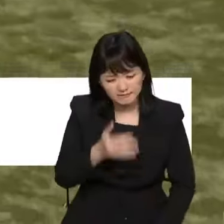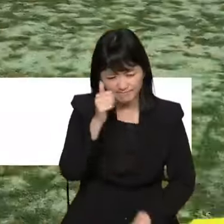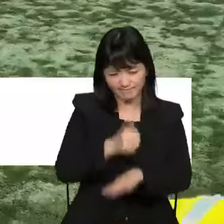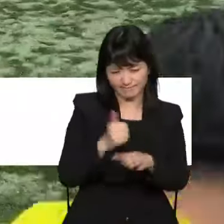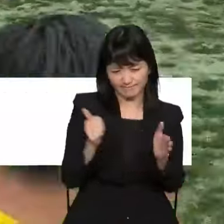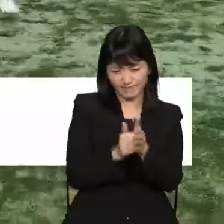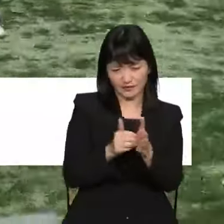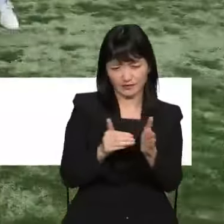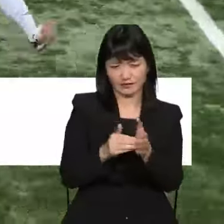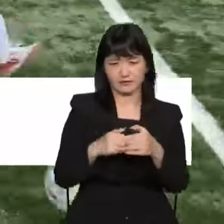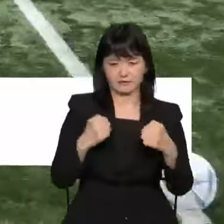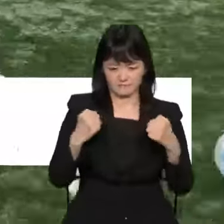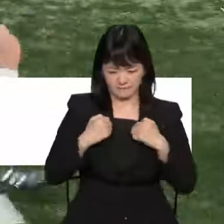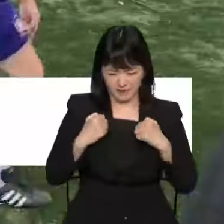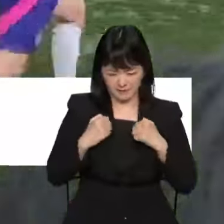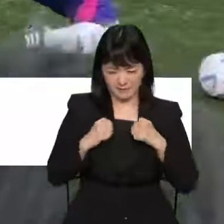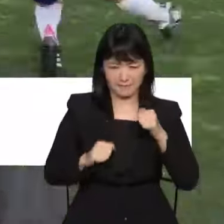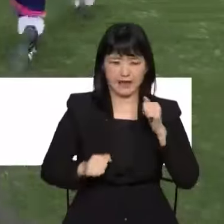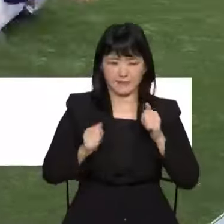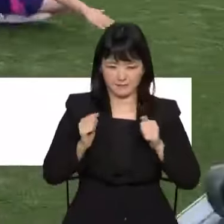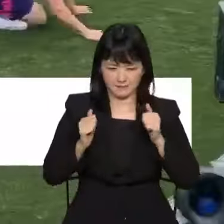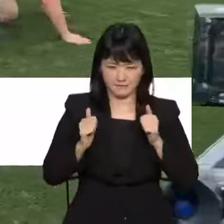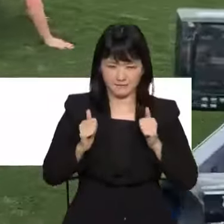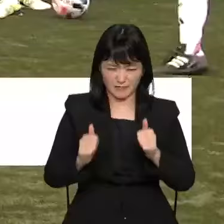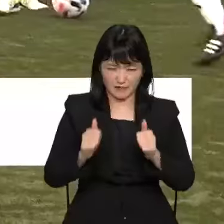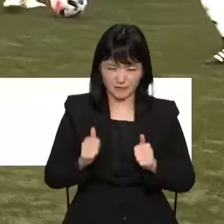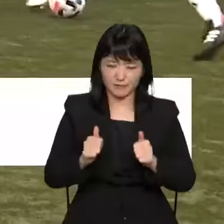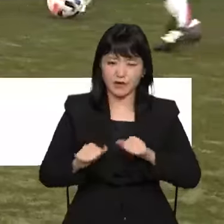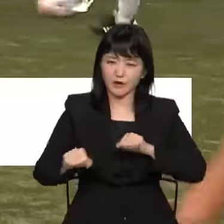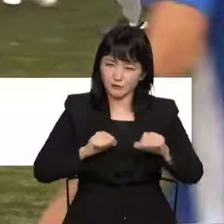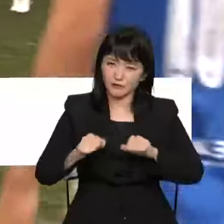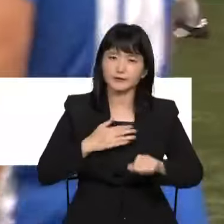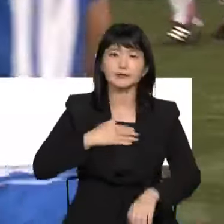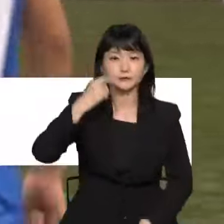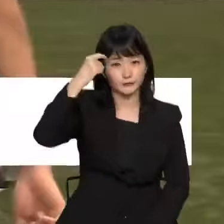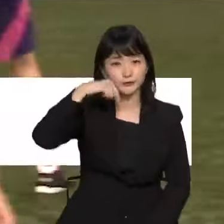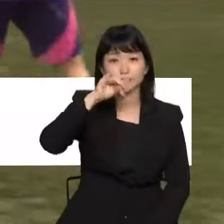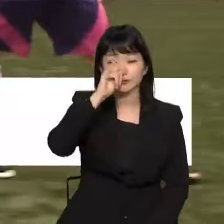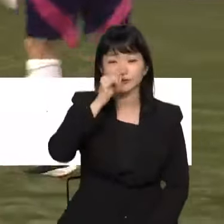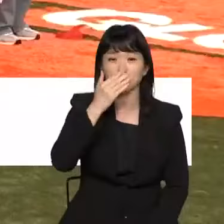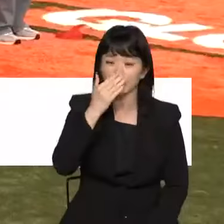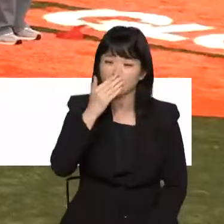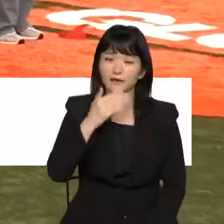끝까지 달리면서 나도 할 수 있구나라는 걸 한 번쯤은 느껴보고 싶습니다, 여기서.